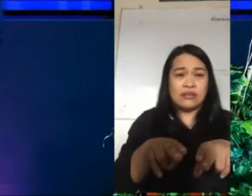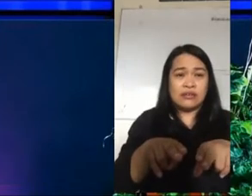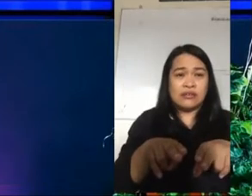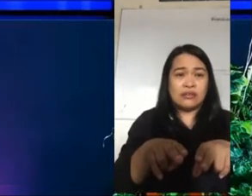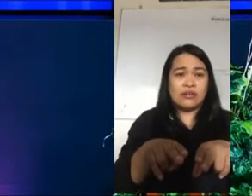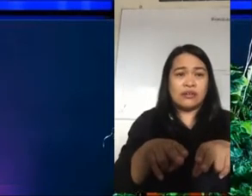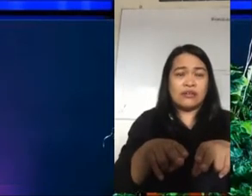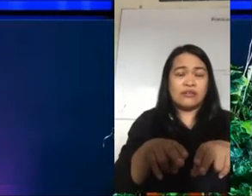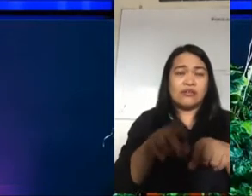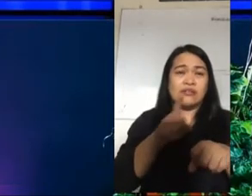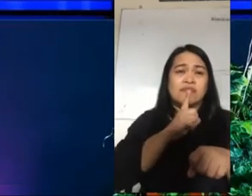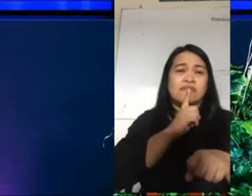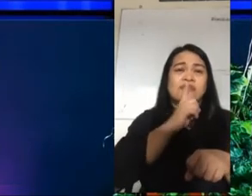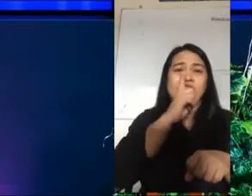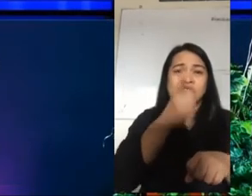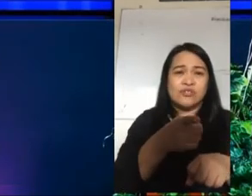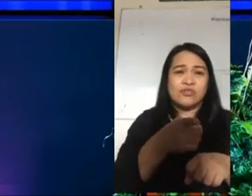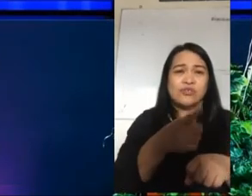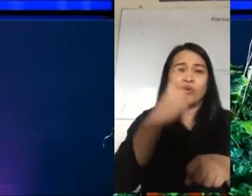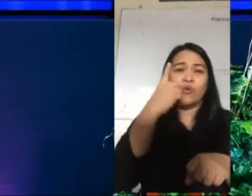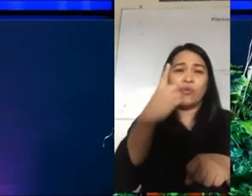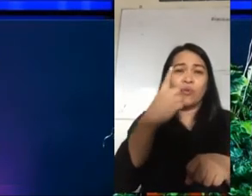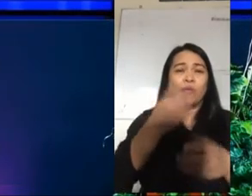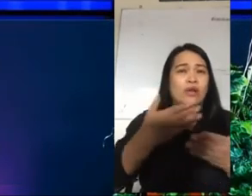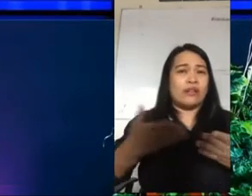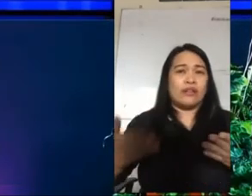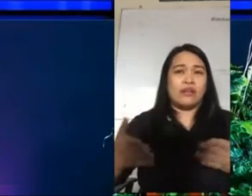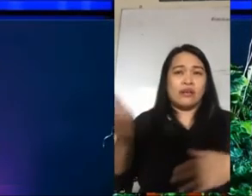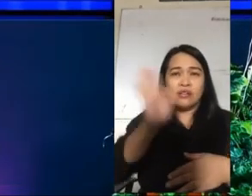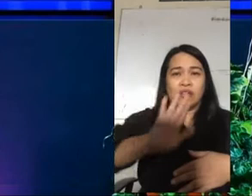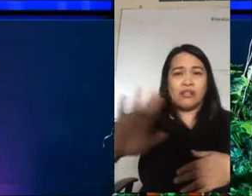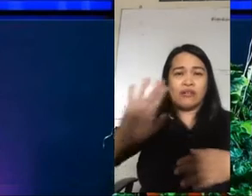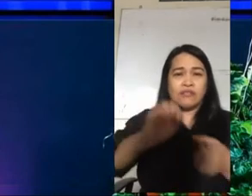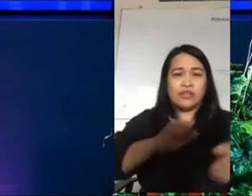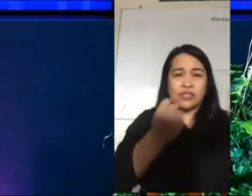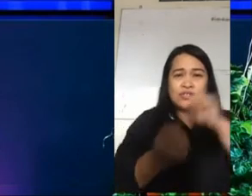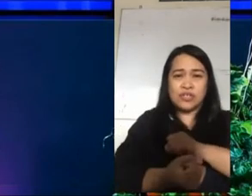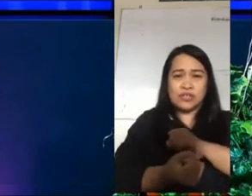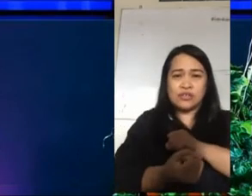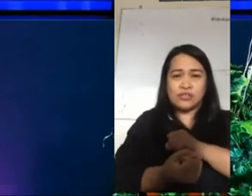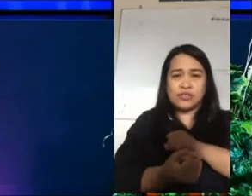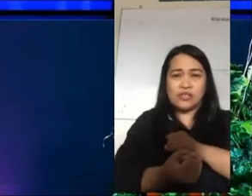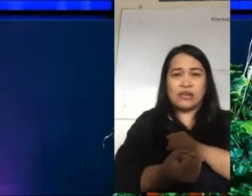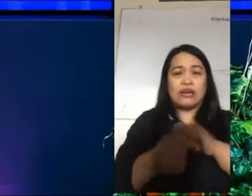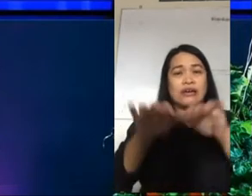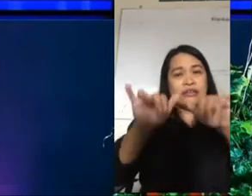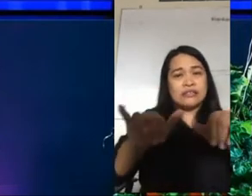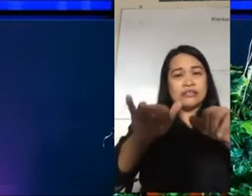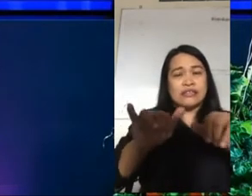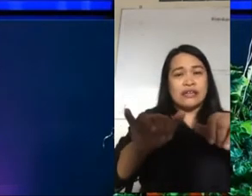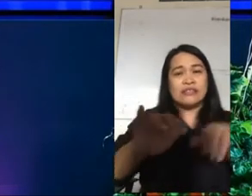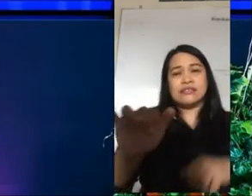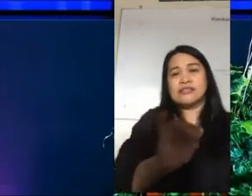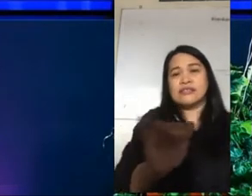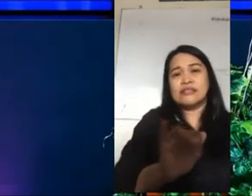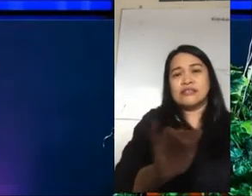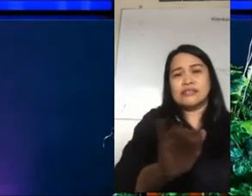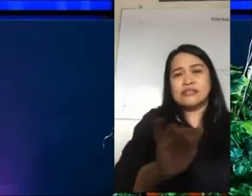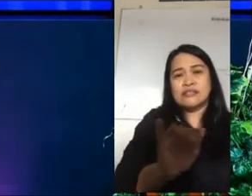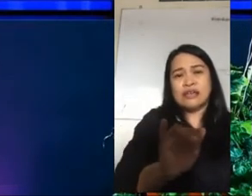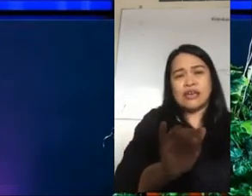truth is, there is one thing that never changes. The one thing that stays the same. At sino daw po ang